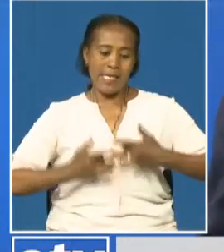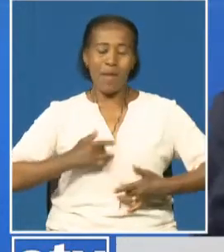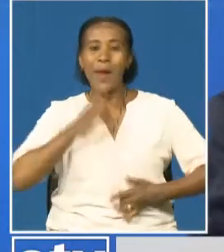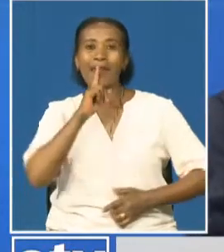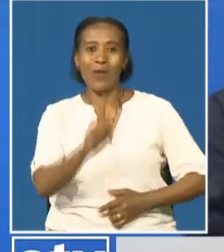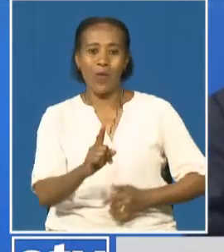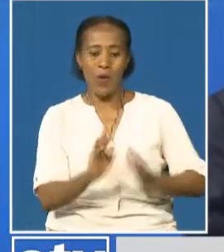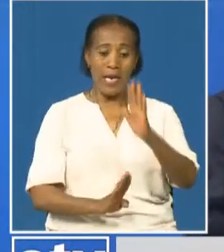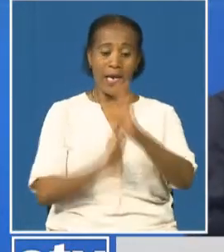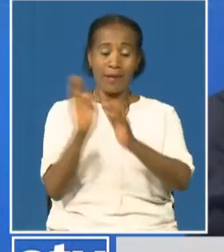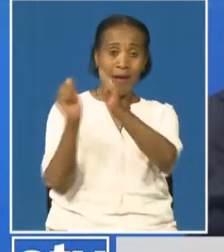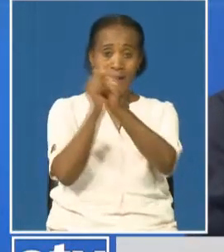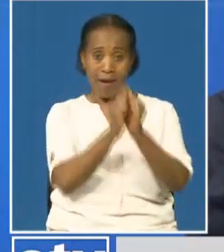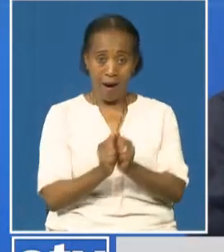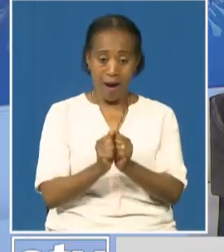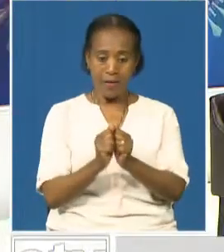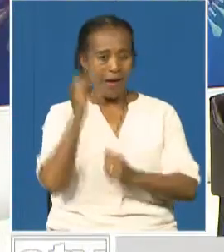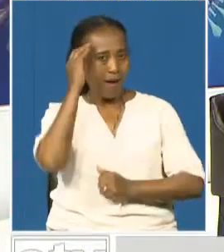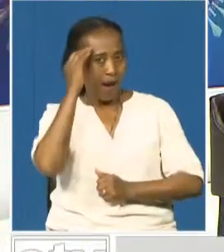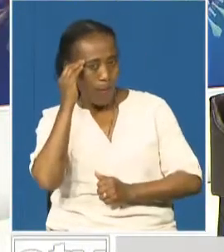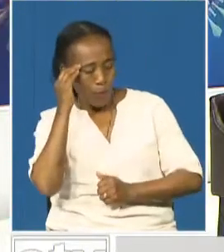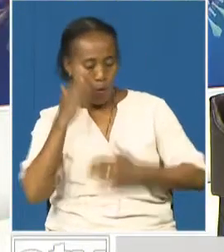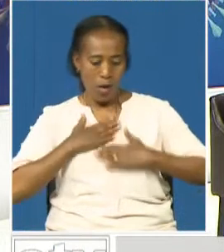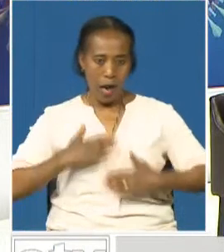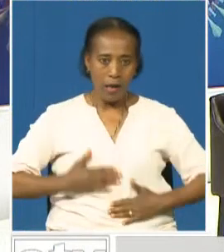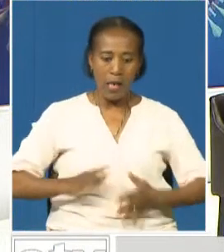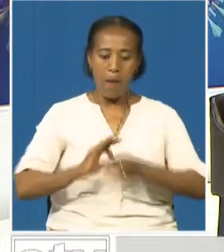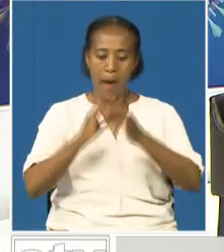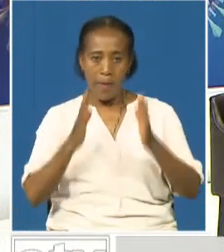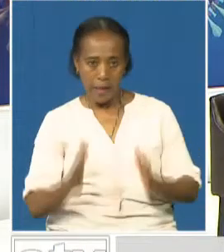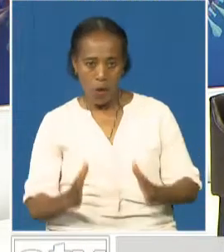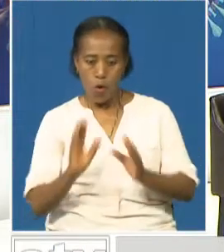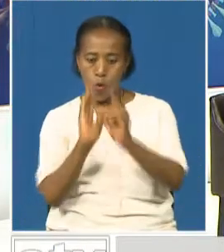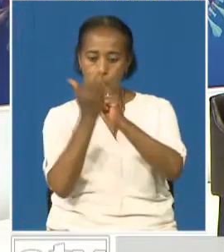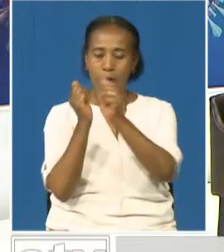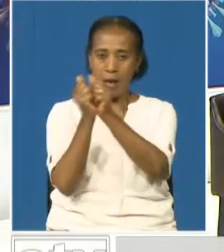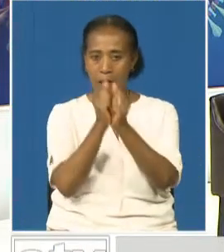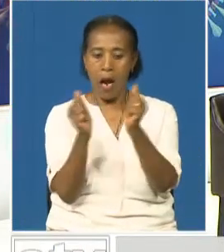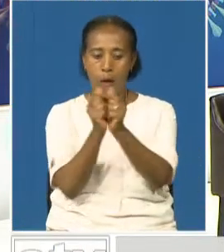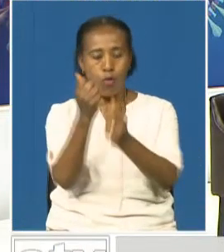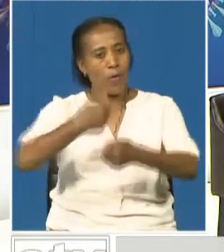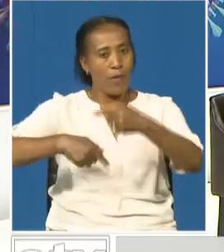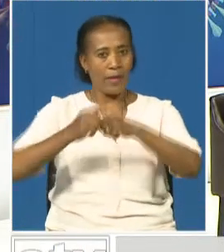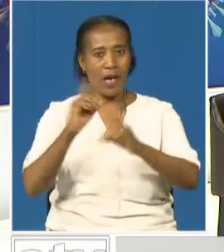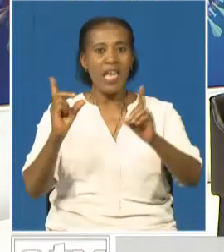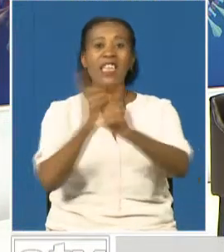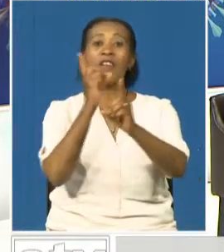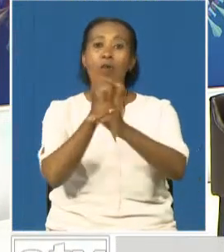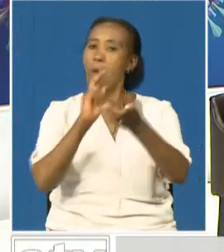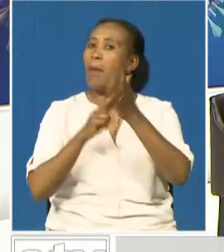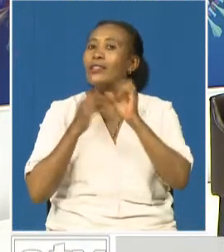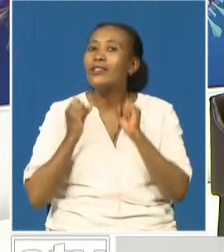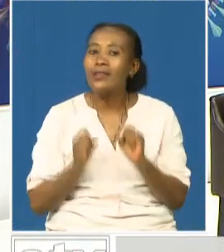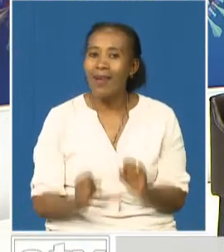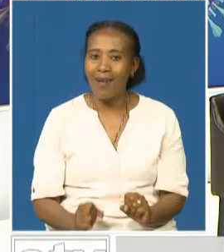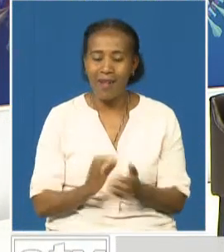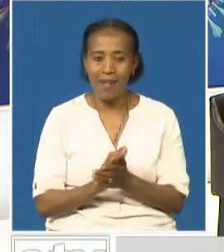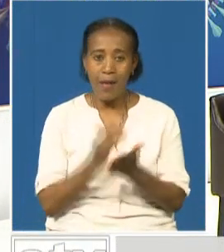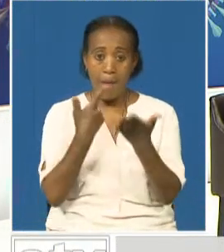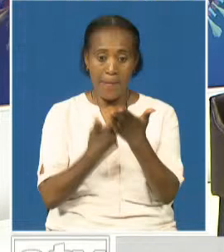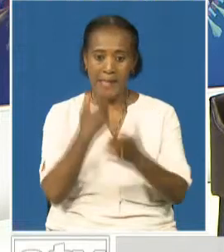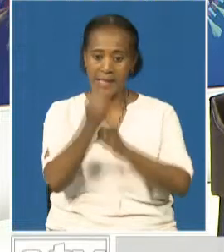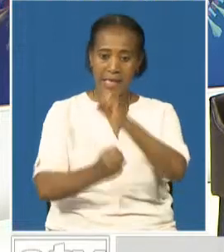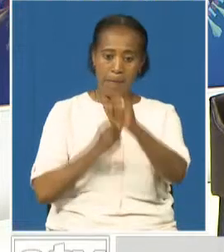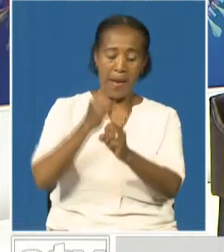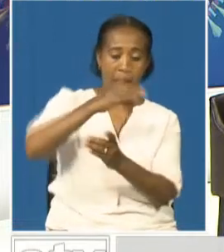ተፈጥሯዊ ስሜት ነው። ከእድገት ጋር ከአእምሮ ከአካላዊ ከማህበራዊ ሁኔታ ጋር አብሮ የሚመጣ ነው እና ተፈጥሯዊ ነው ማለት ይቻላል። በዚህ